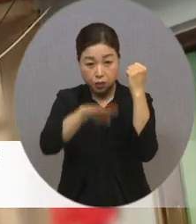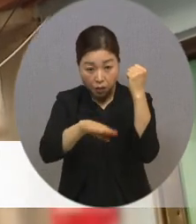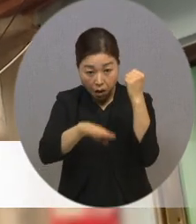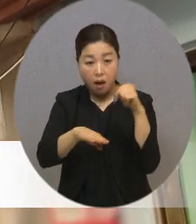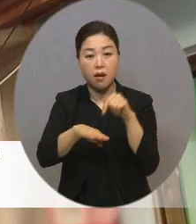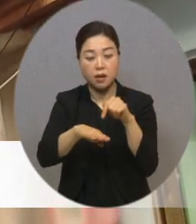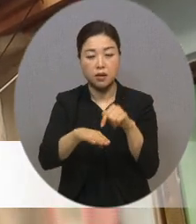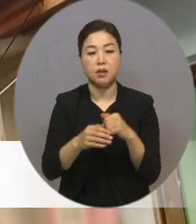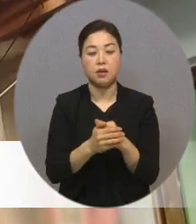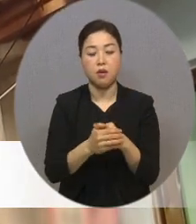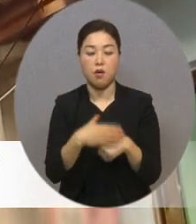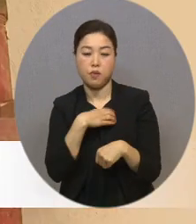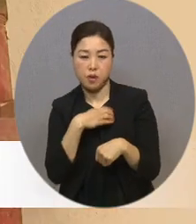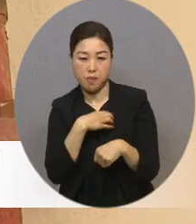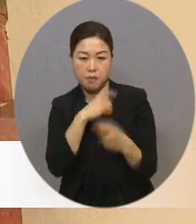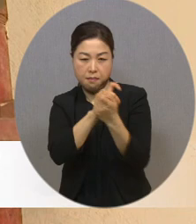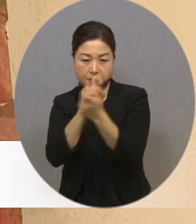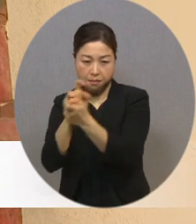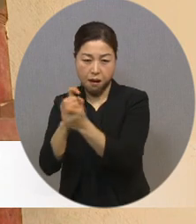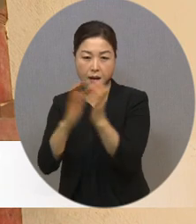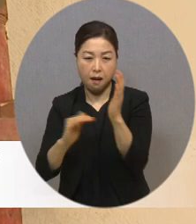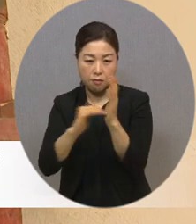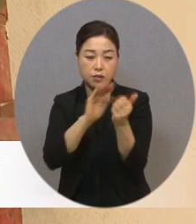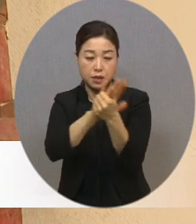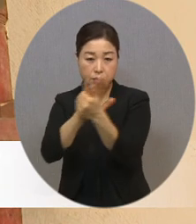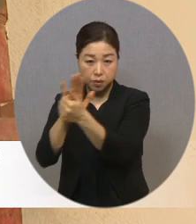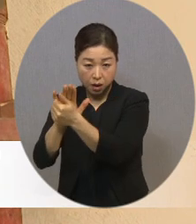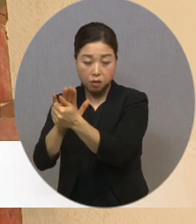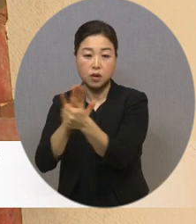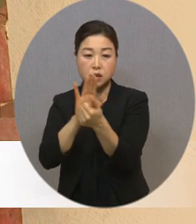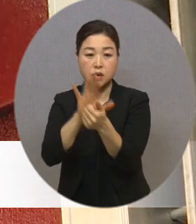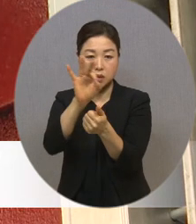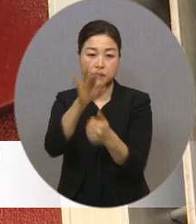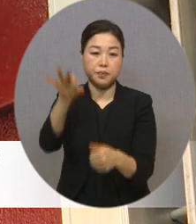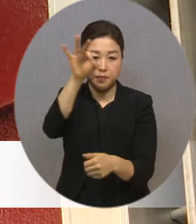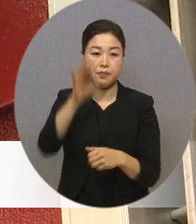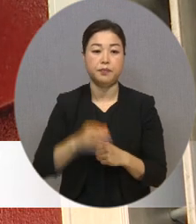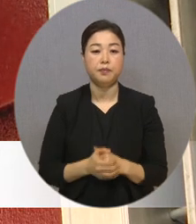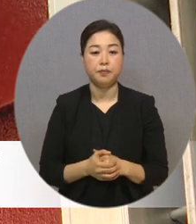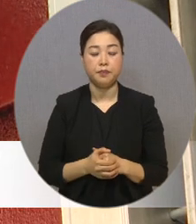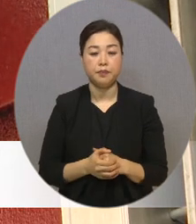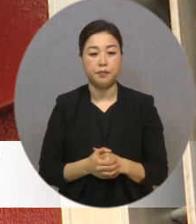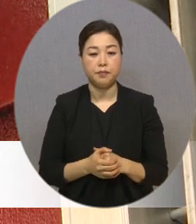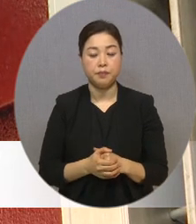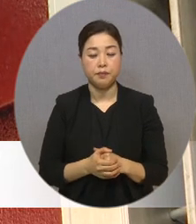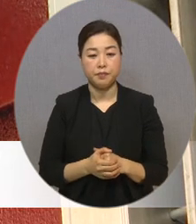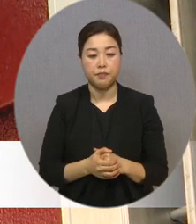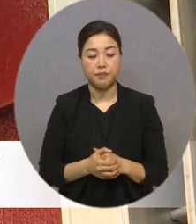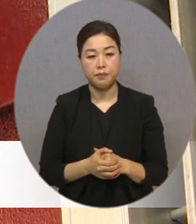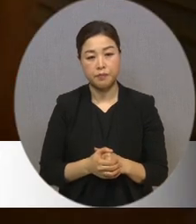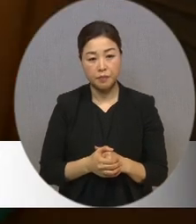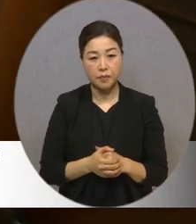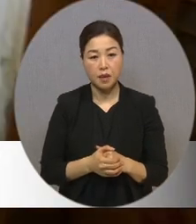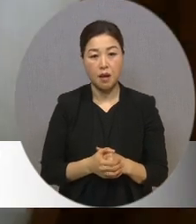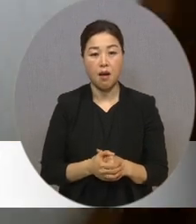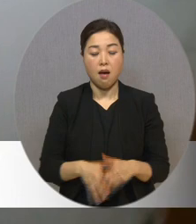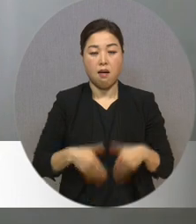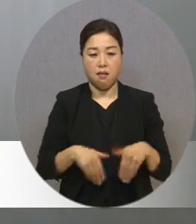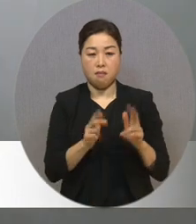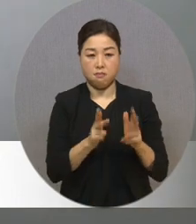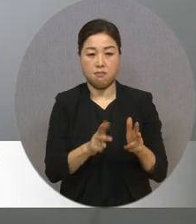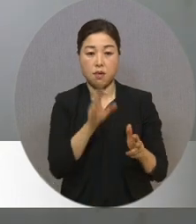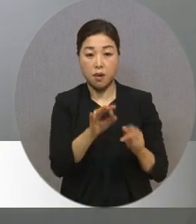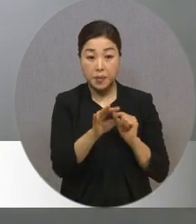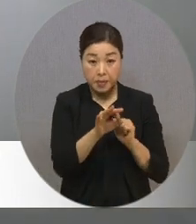위기 가구를 지원하고 생계 지원금은 인상했습니다. 연료비는 생계 주거 지원을 받는 긴급 지원